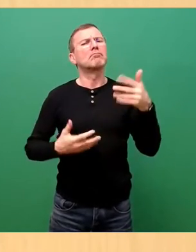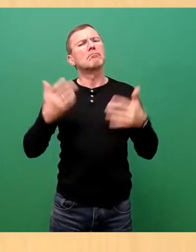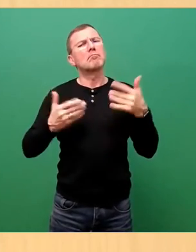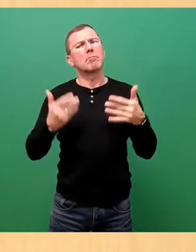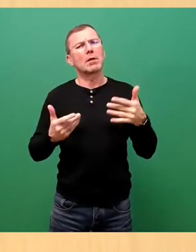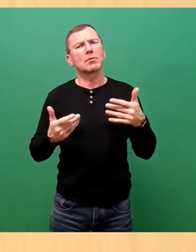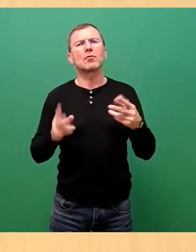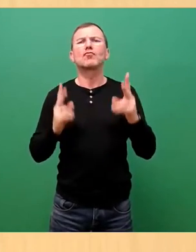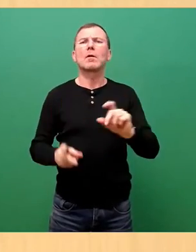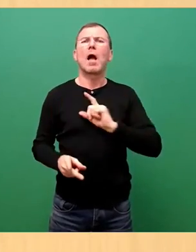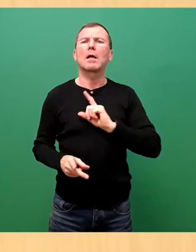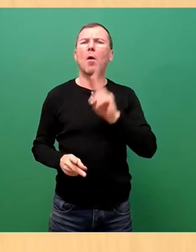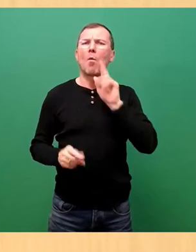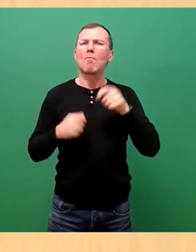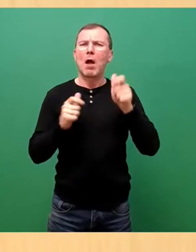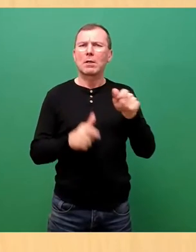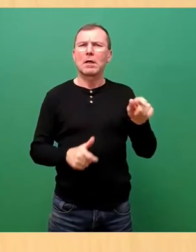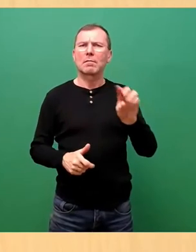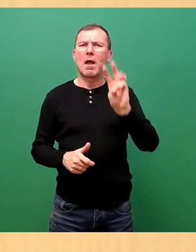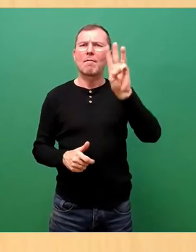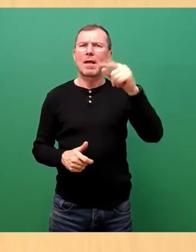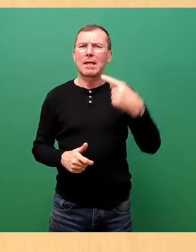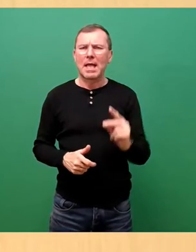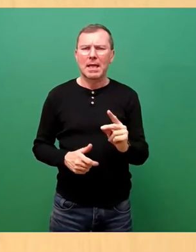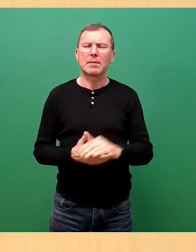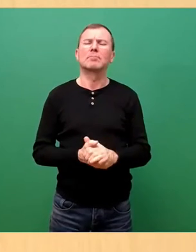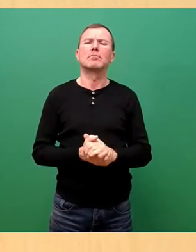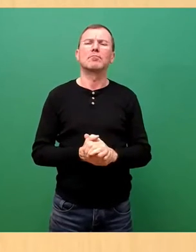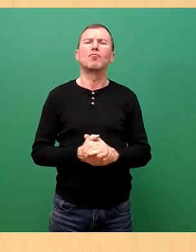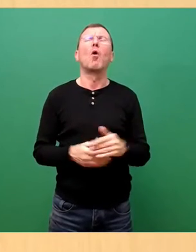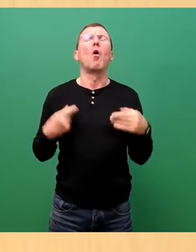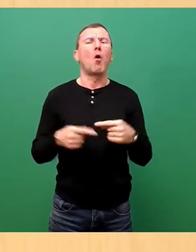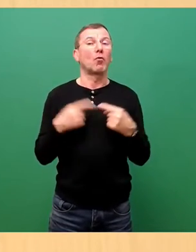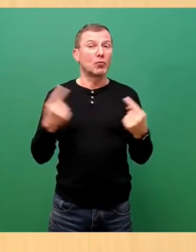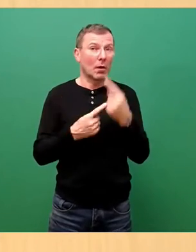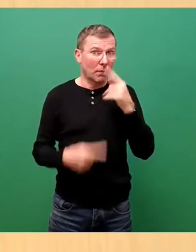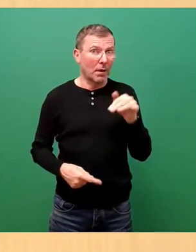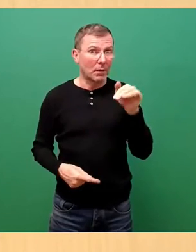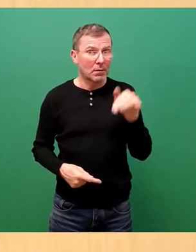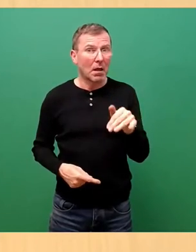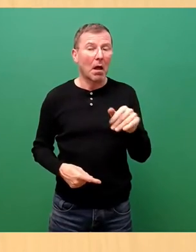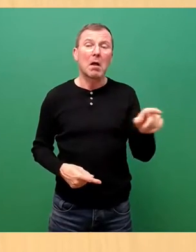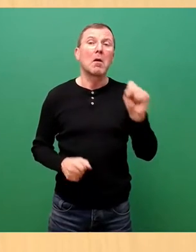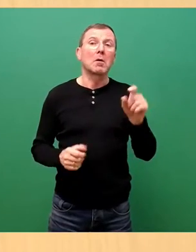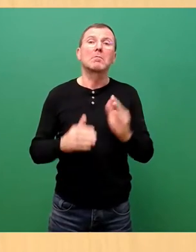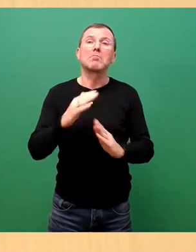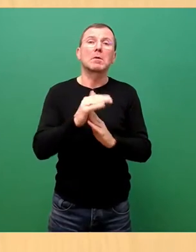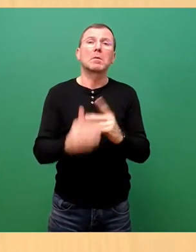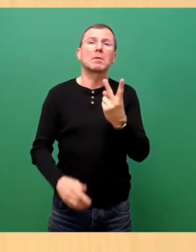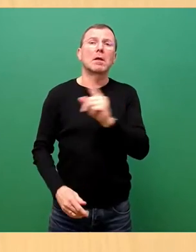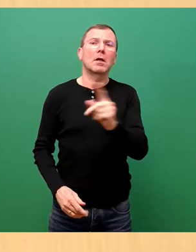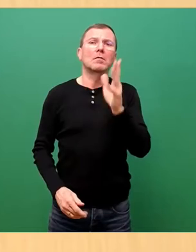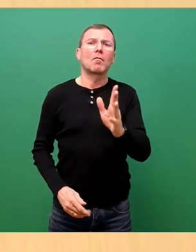stadteigene Wohnungsbaugesellschaft WED entsprechende Grundstücke vorausgesetzt, maximal in der Lage, 2.500 Wohnungen zu